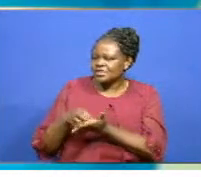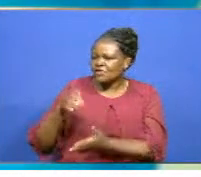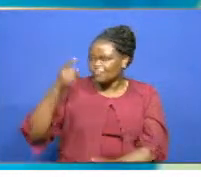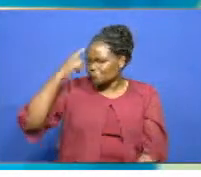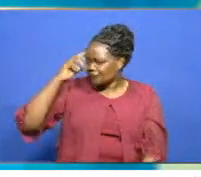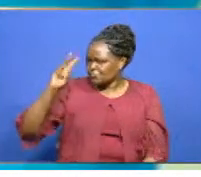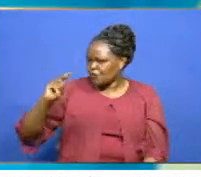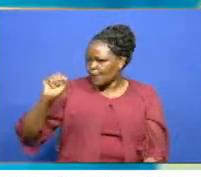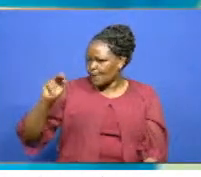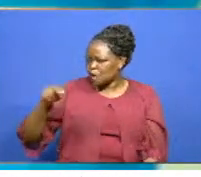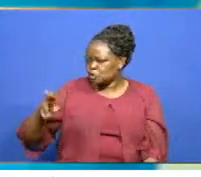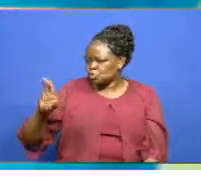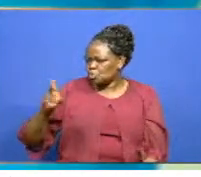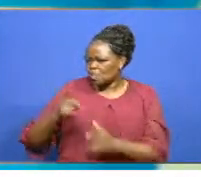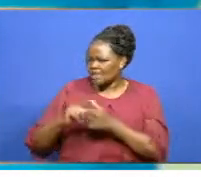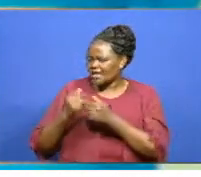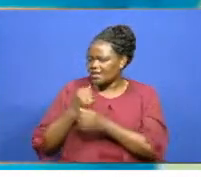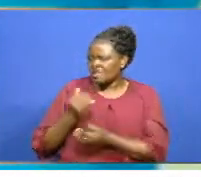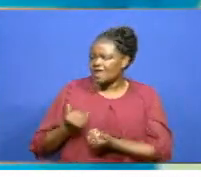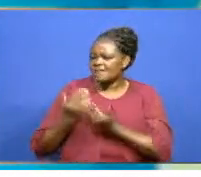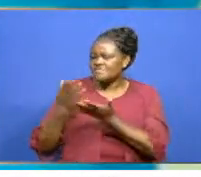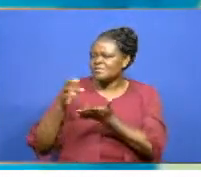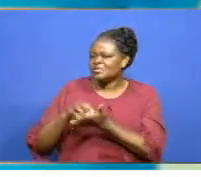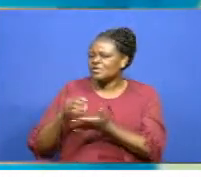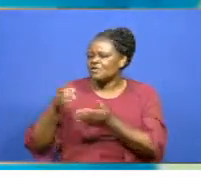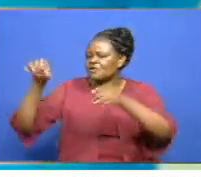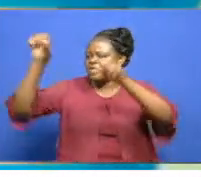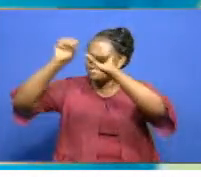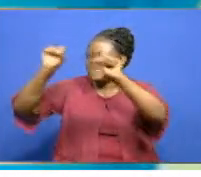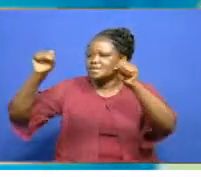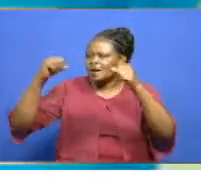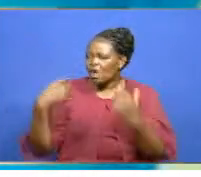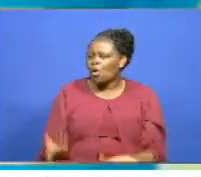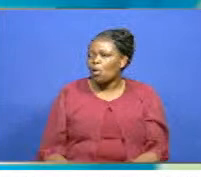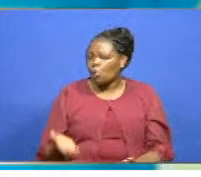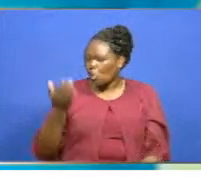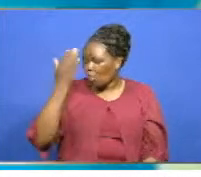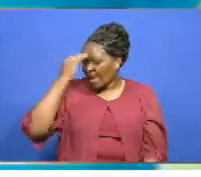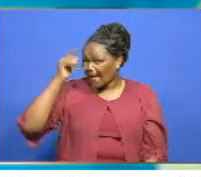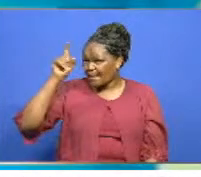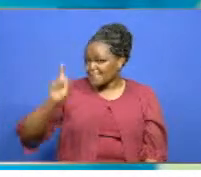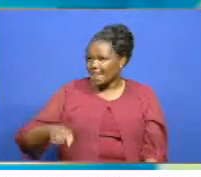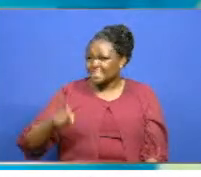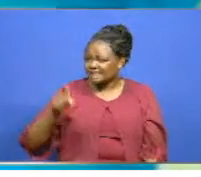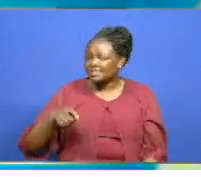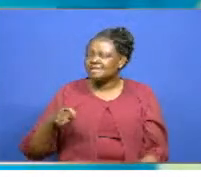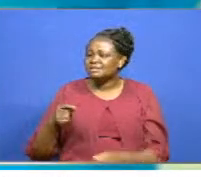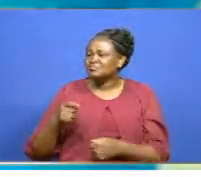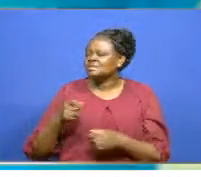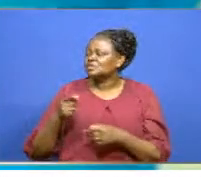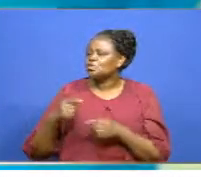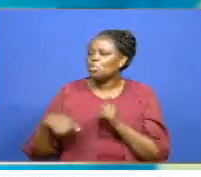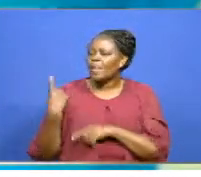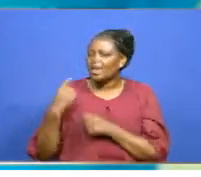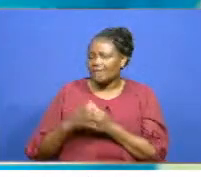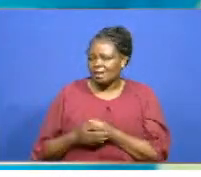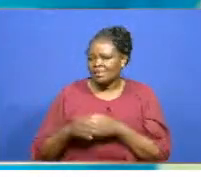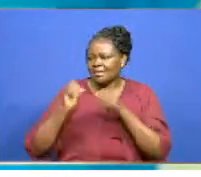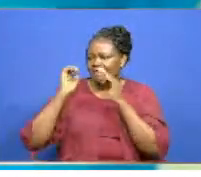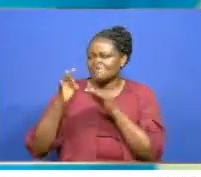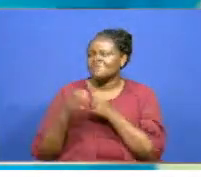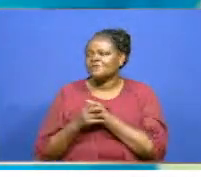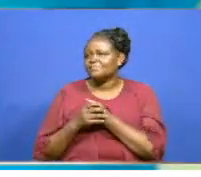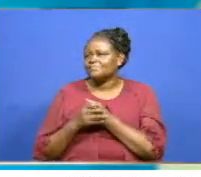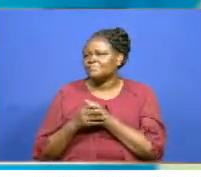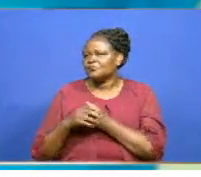then utadeliver aje kiti cha urais? Kwa sababu ni sharti waweze kushinda hizi chaguzi. Na ikiwa